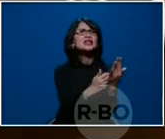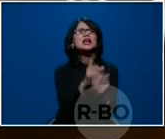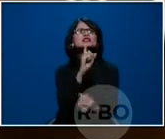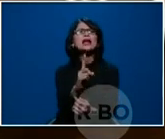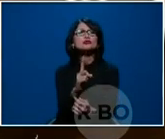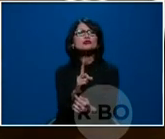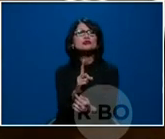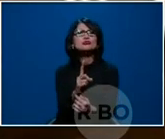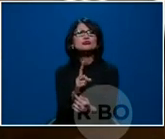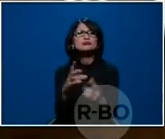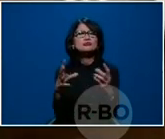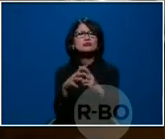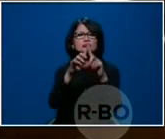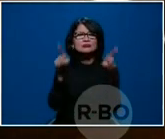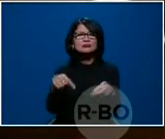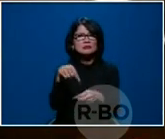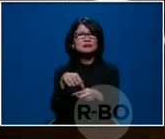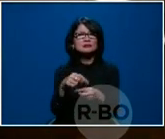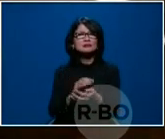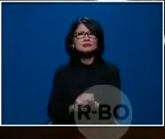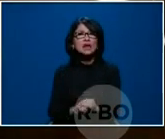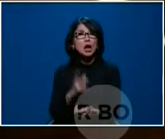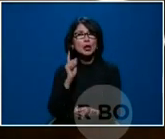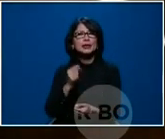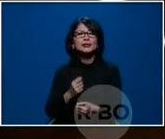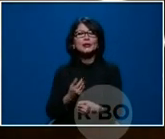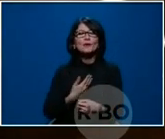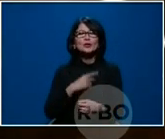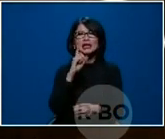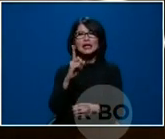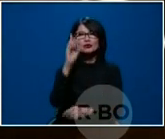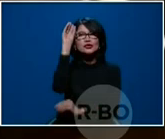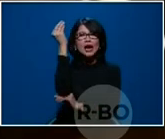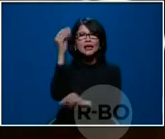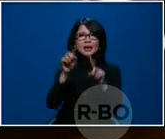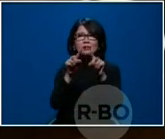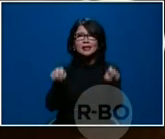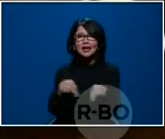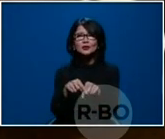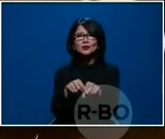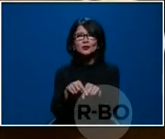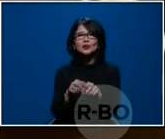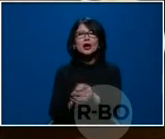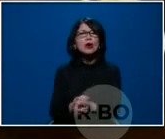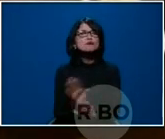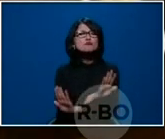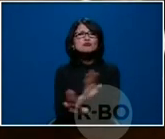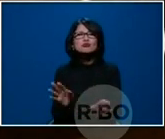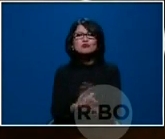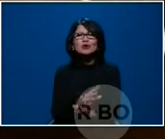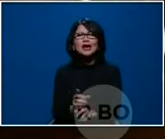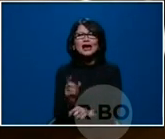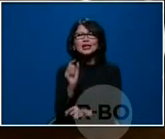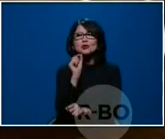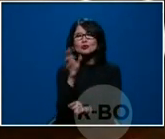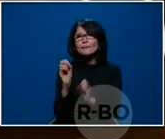yakin bahwa kalau kita memiliki satu Jakarta ini sekali lagi sekali lagi bukan hanya